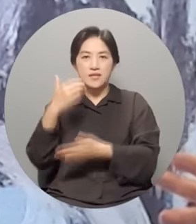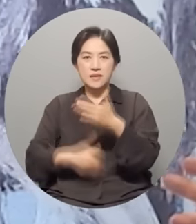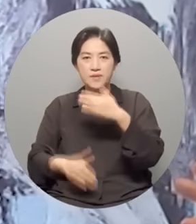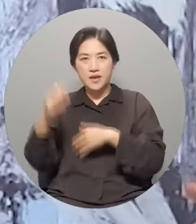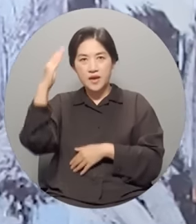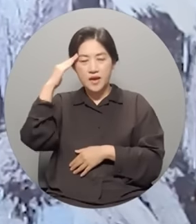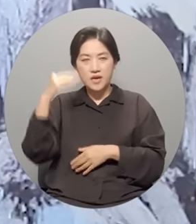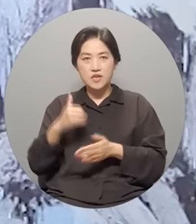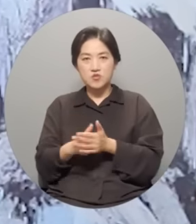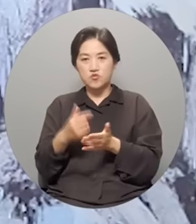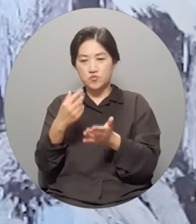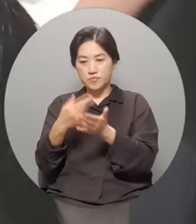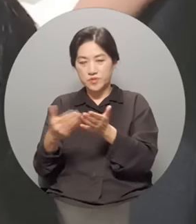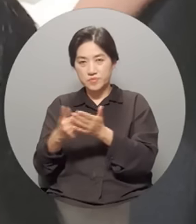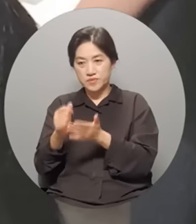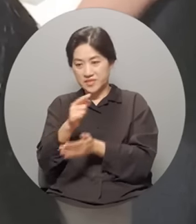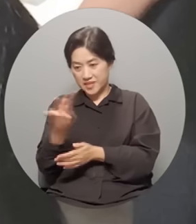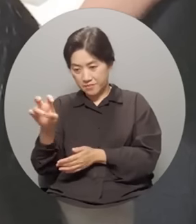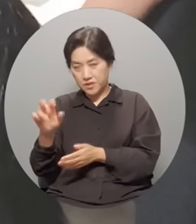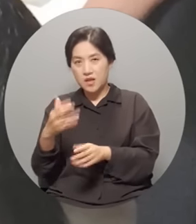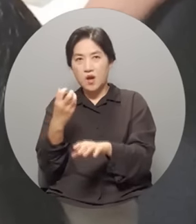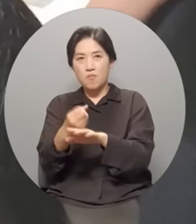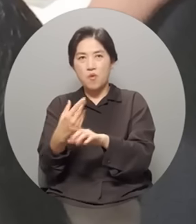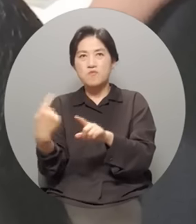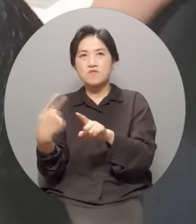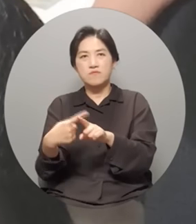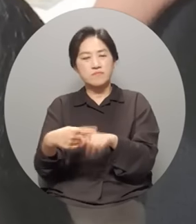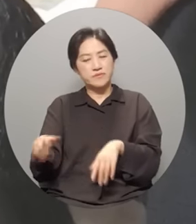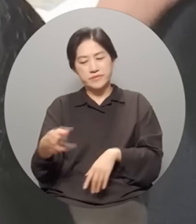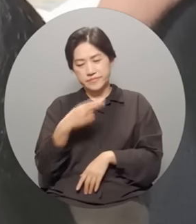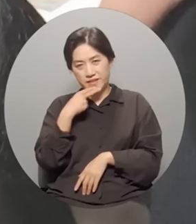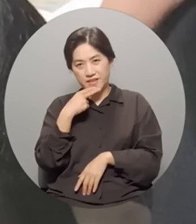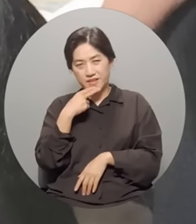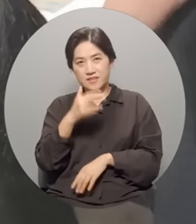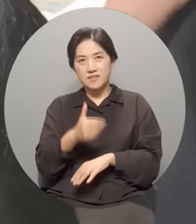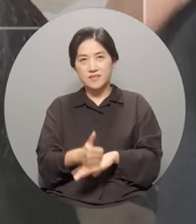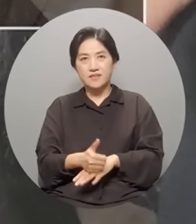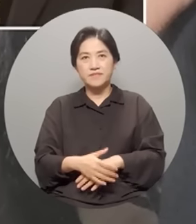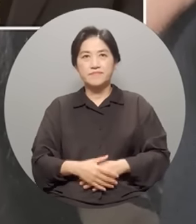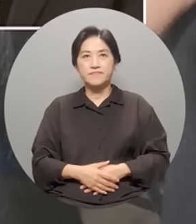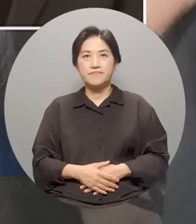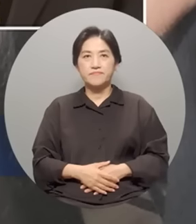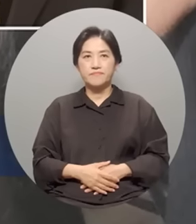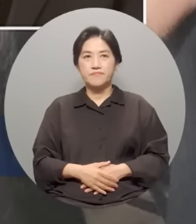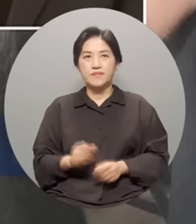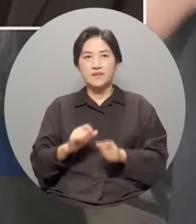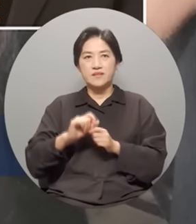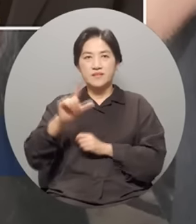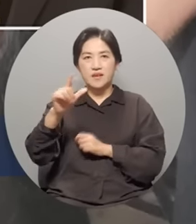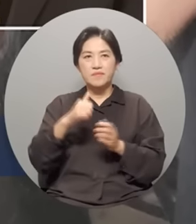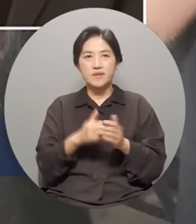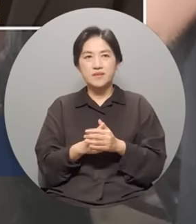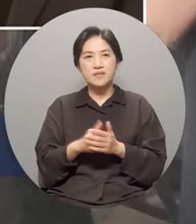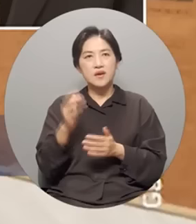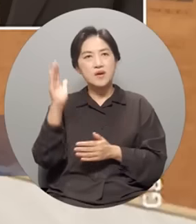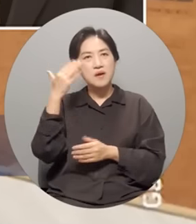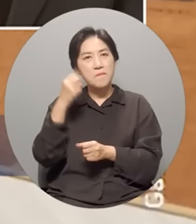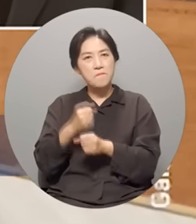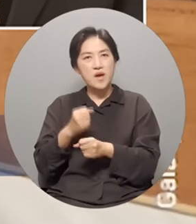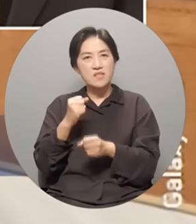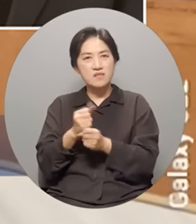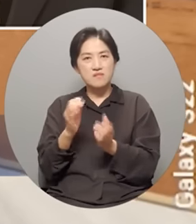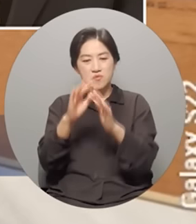고미술품 30여 점에서도 보급은 없다는 결론이 나왔습니다 대부분이 뭐 근대